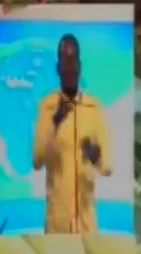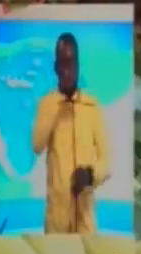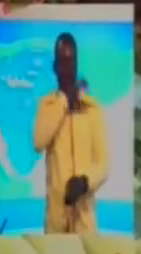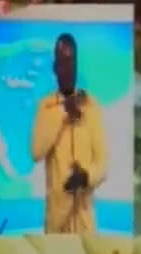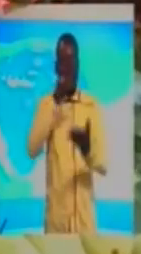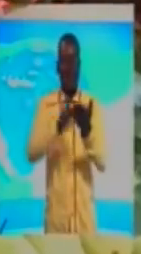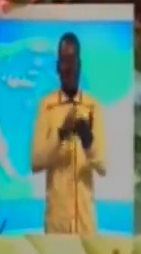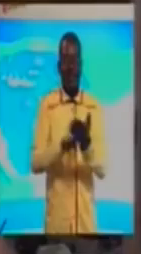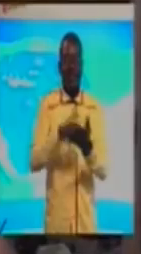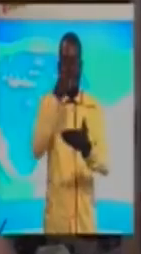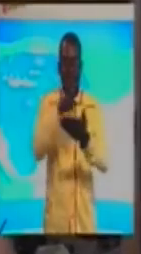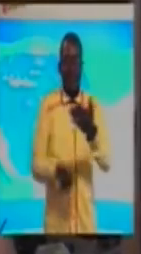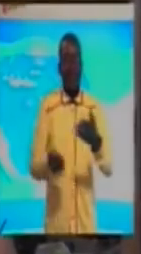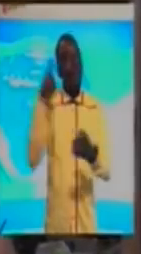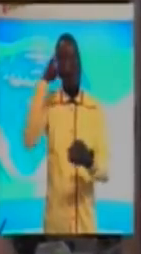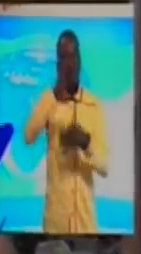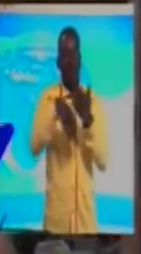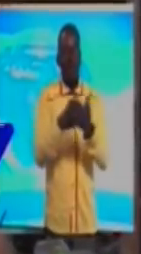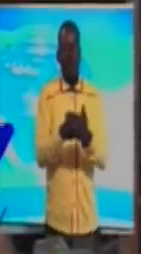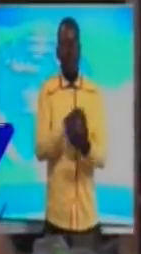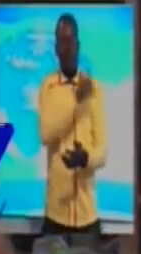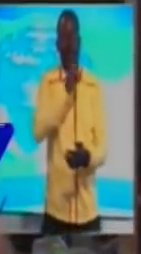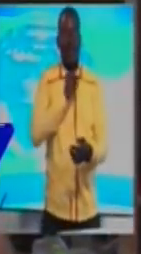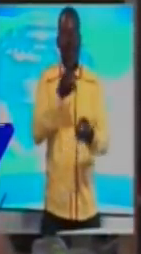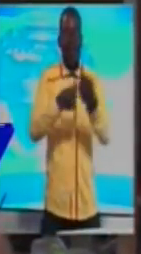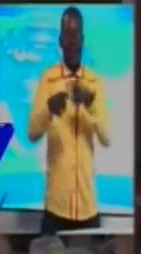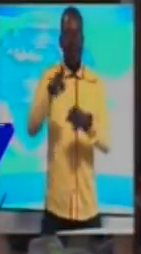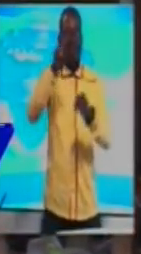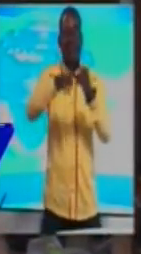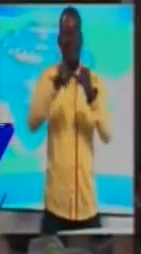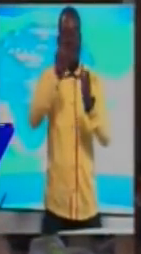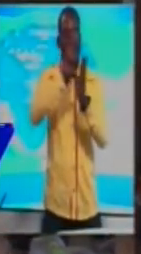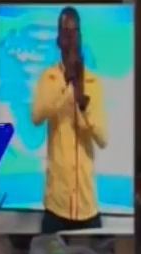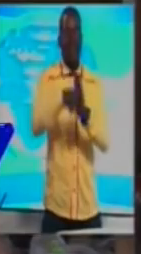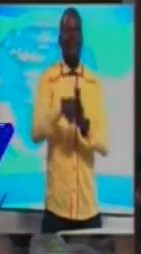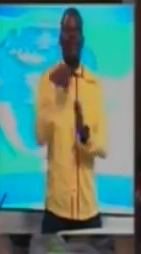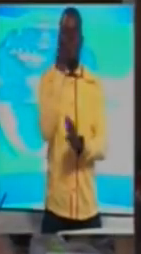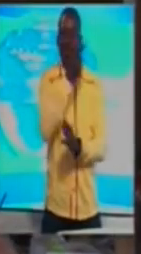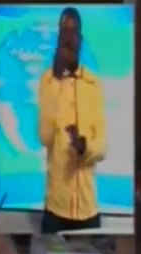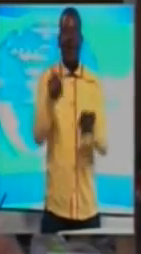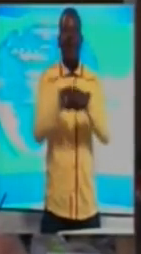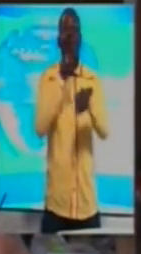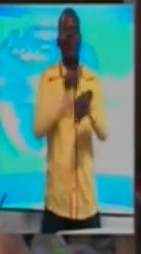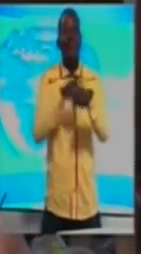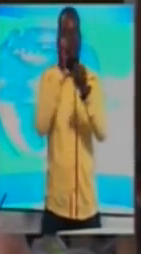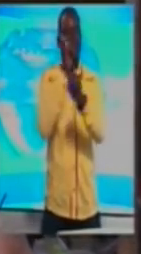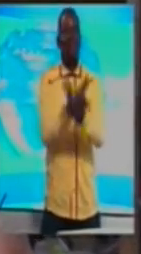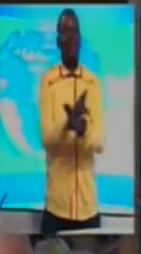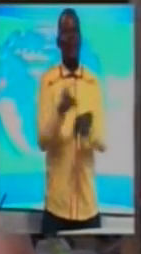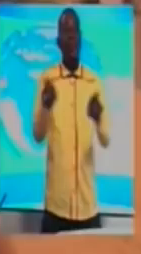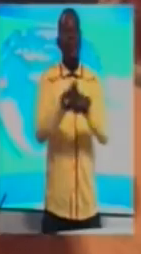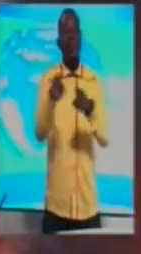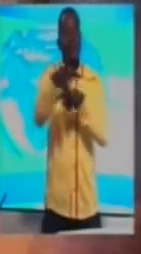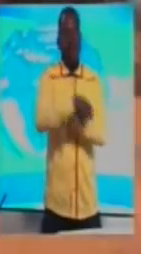les prix des articles. Je fais partie de ceux qui sont de la dernière minute. Donc, du coup, tout peut être prêt, même c'est le jour du